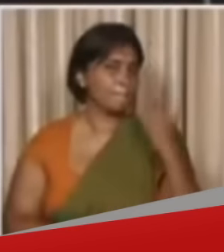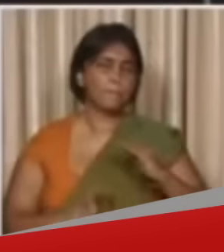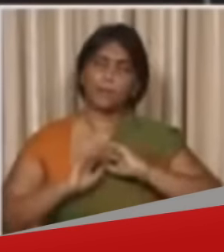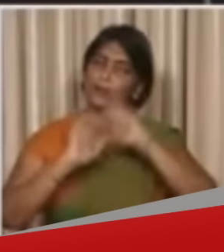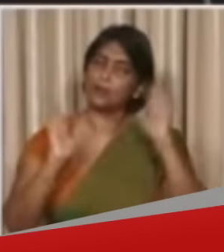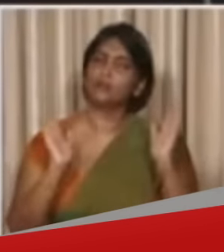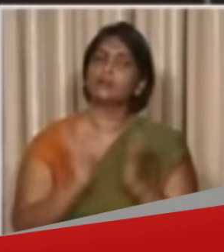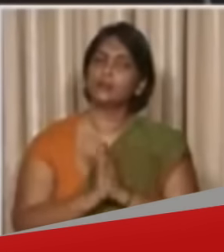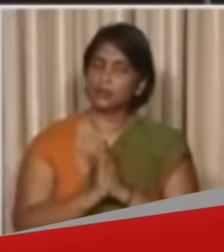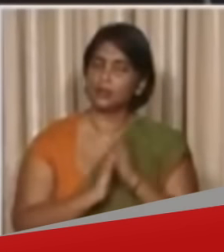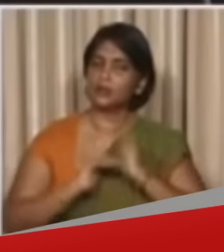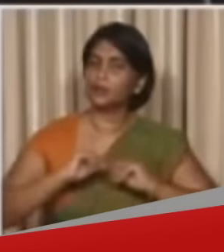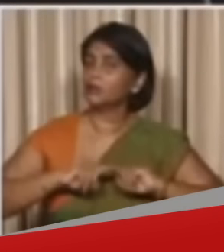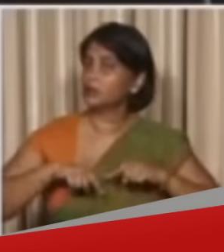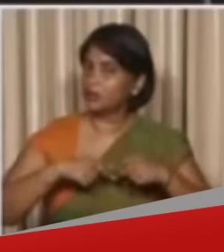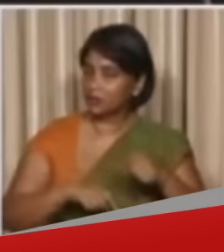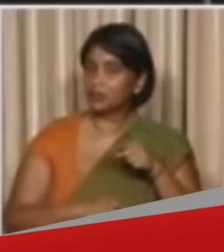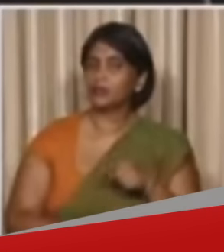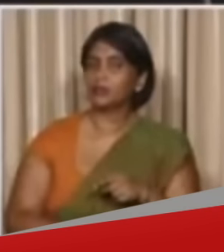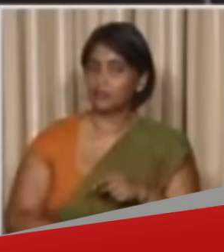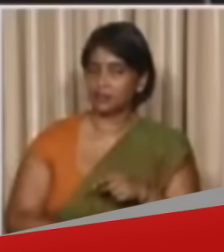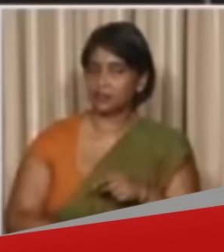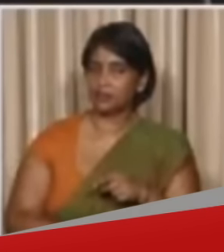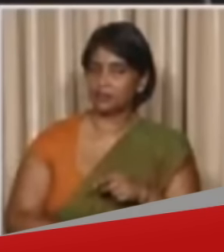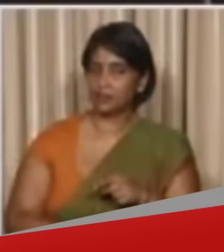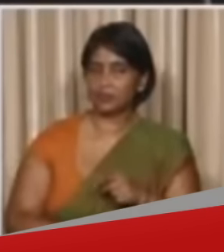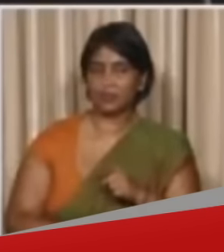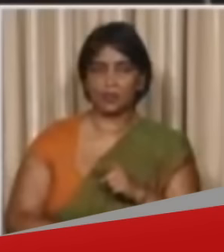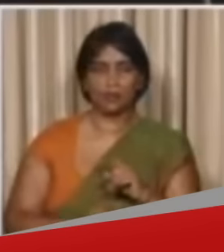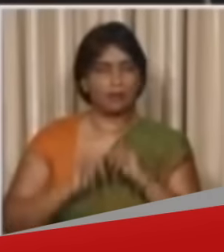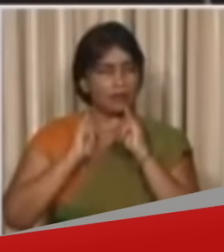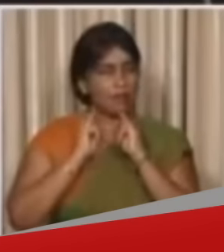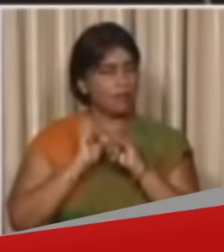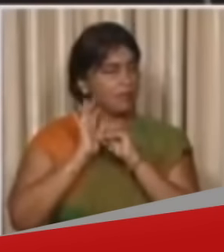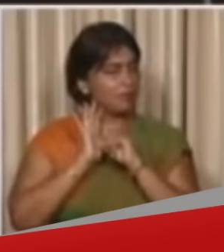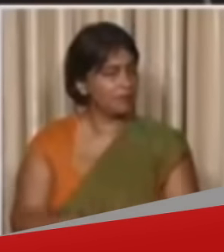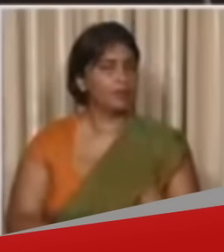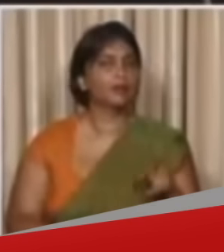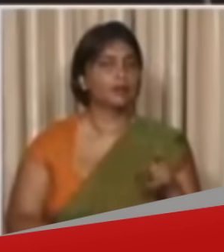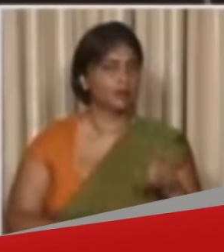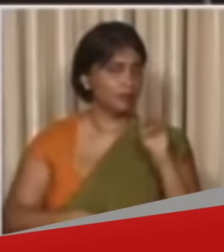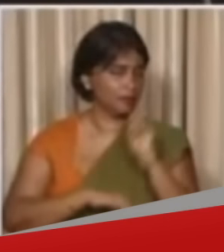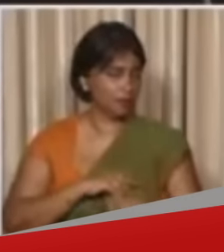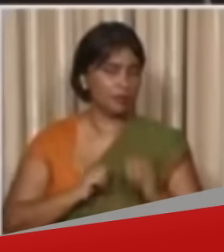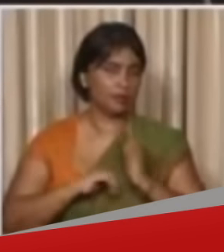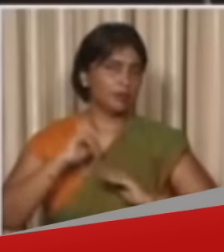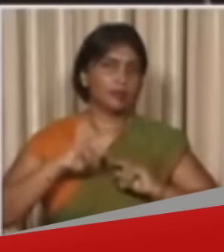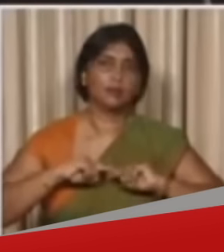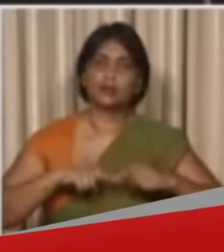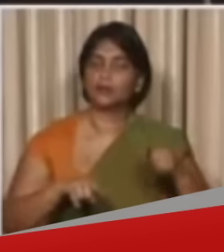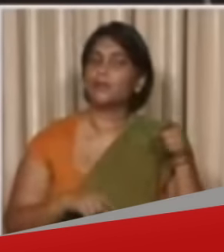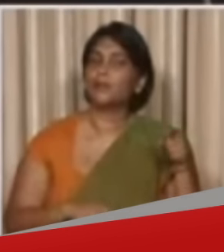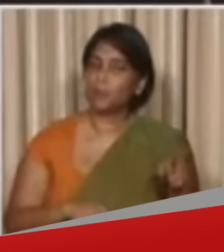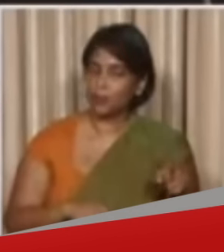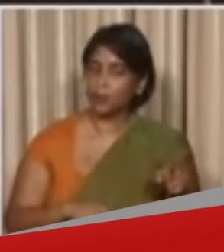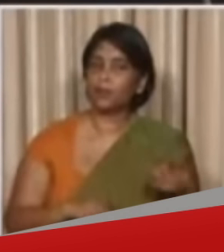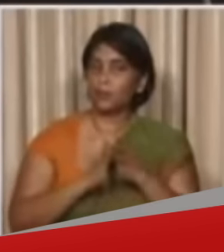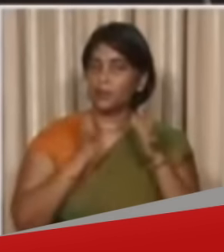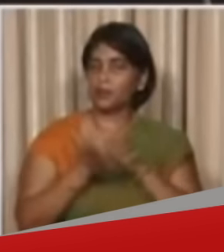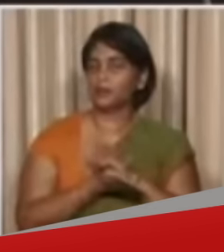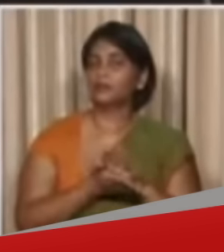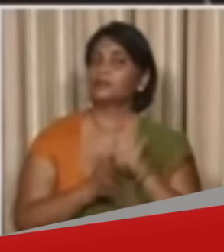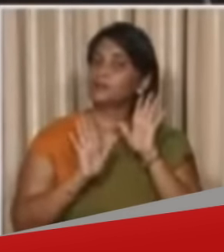अपेदीलोरम क्रियात्मक उने मे महापावादीव मे महा कुमंत्रणे क्रियात्मक महा बोहम